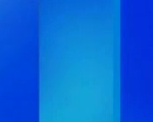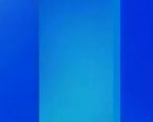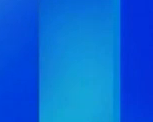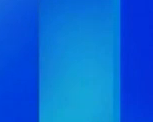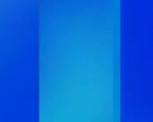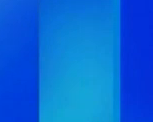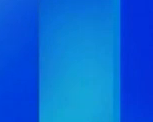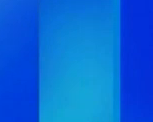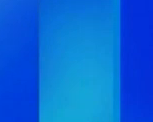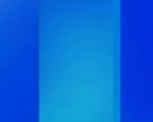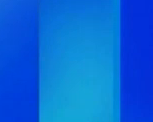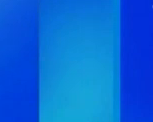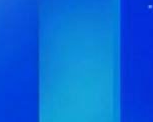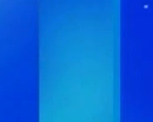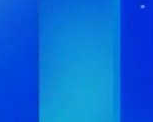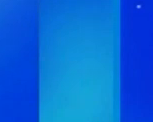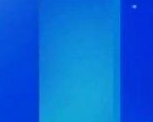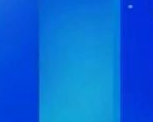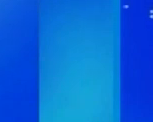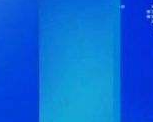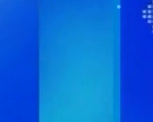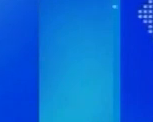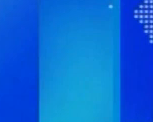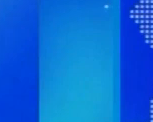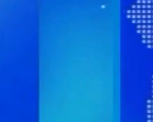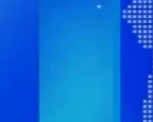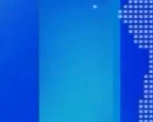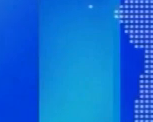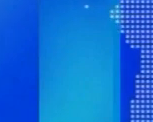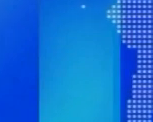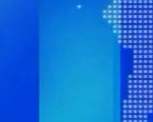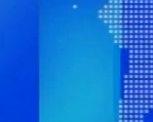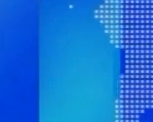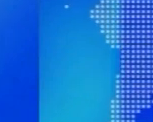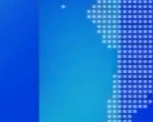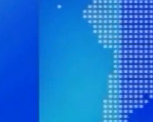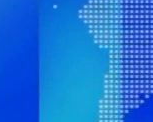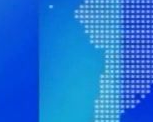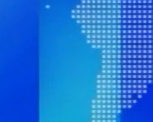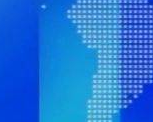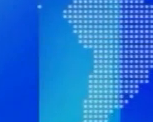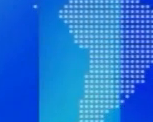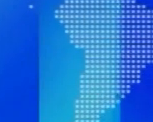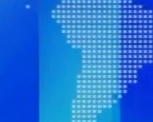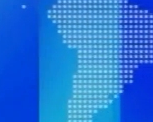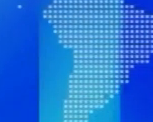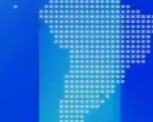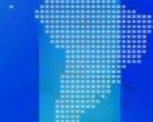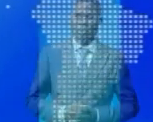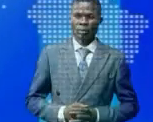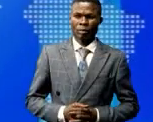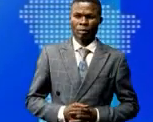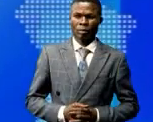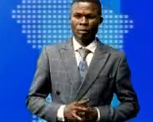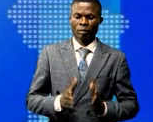forces loyalistes. Entre-temps, des armes de guerre ont été récupérées par les FRDC. Lors des affrontements, le bilan fait état de 10